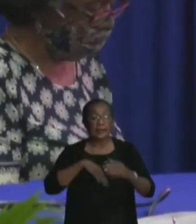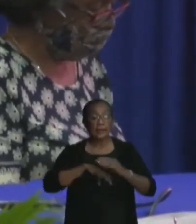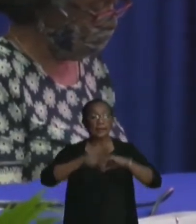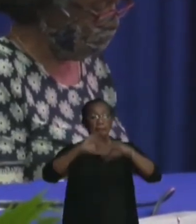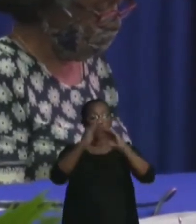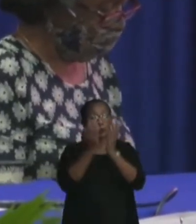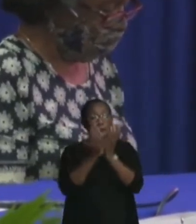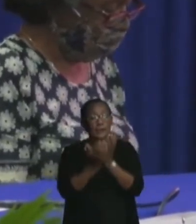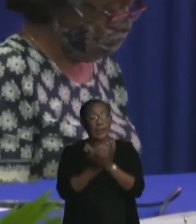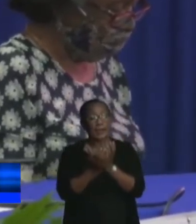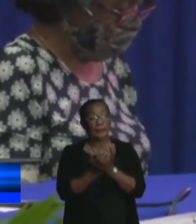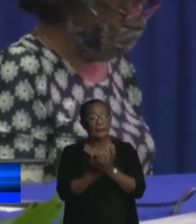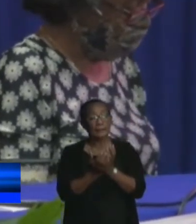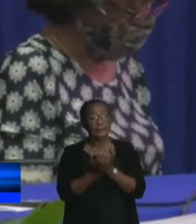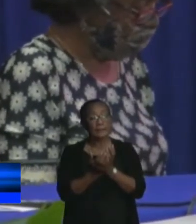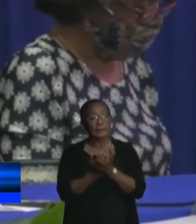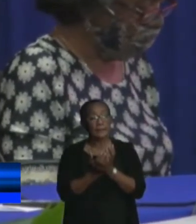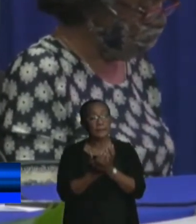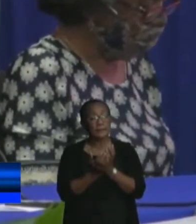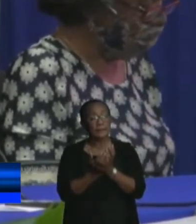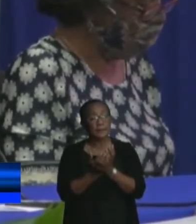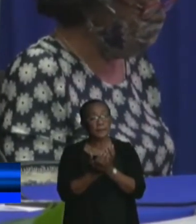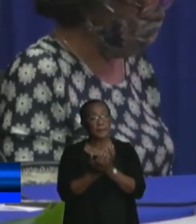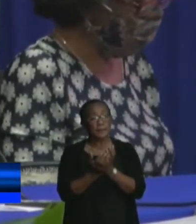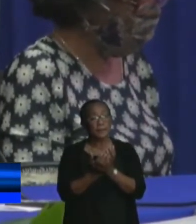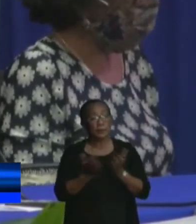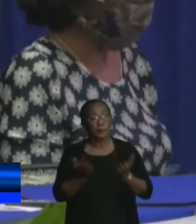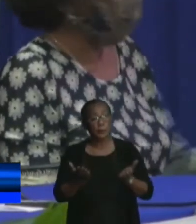totaal sinds we